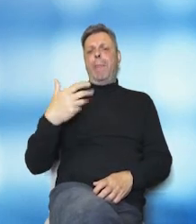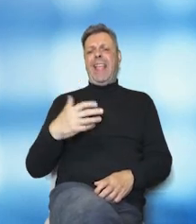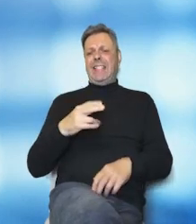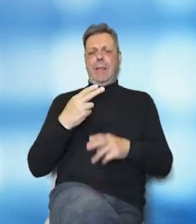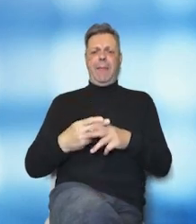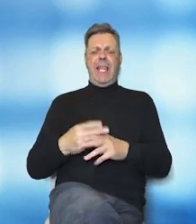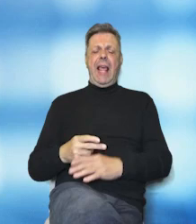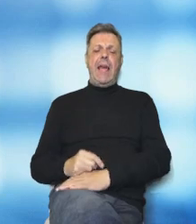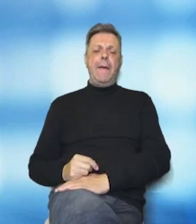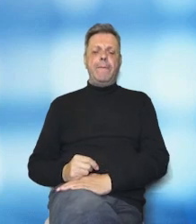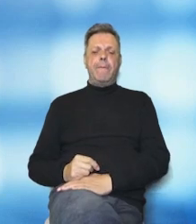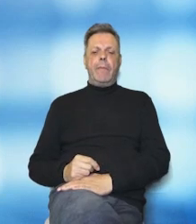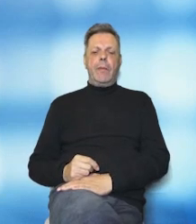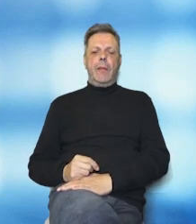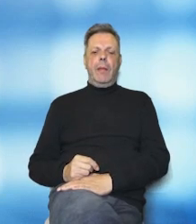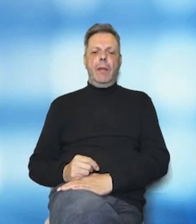ordinaciji, jel?